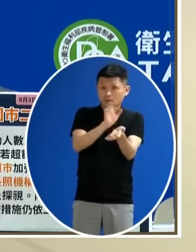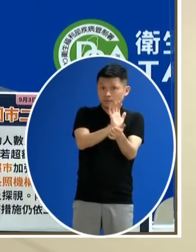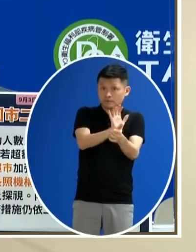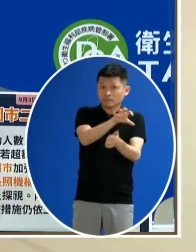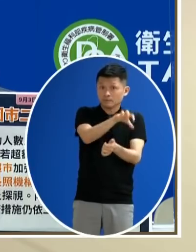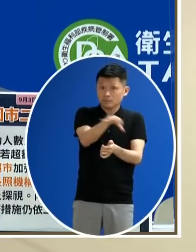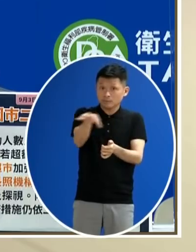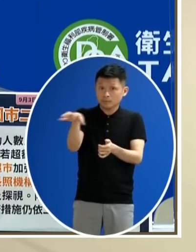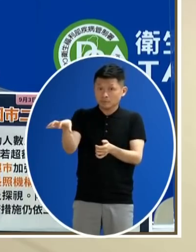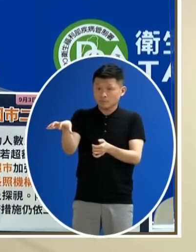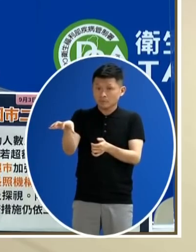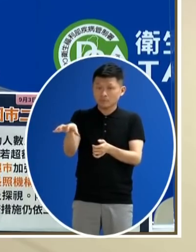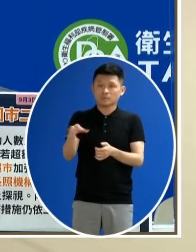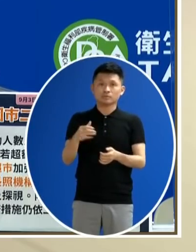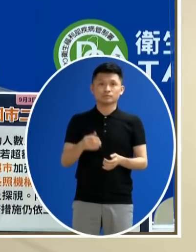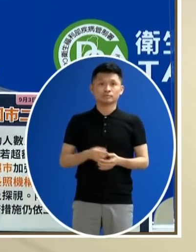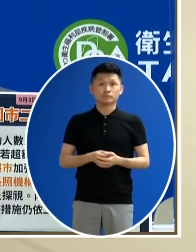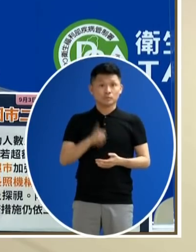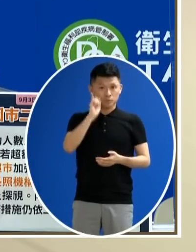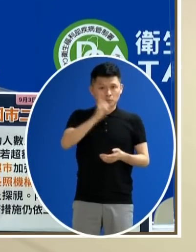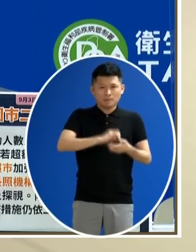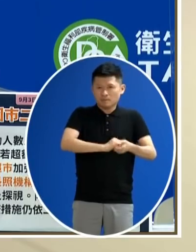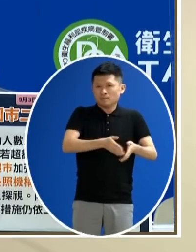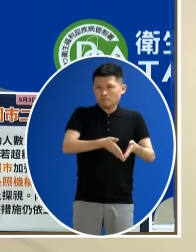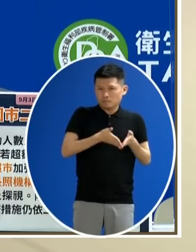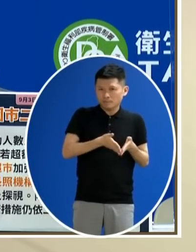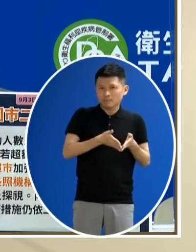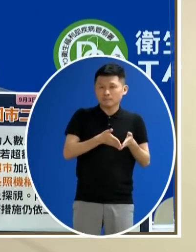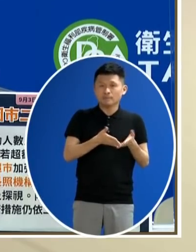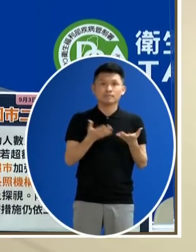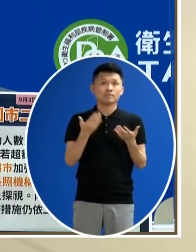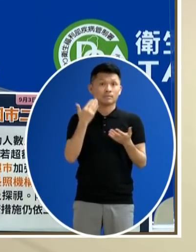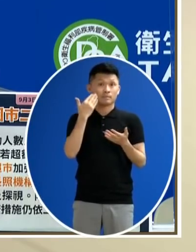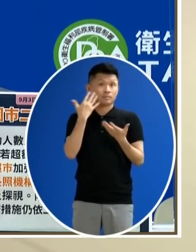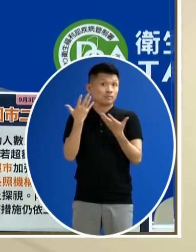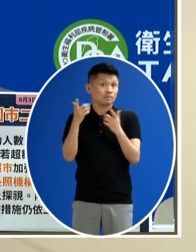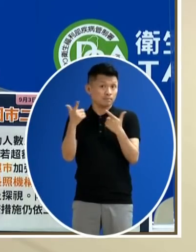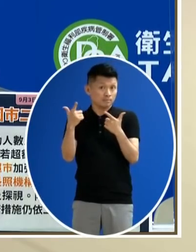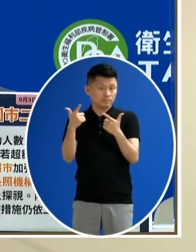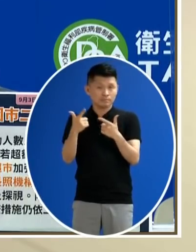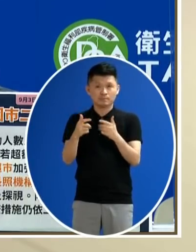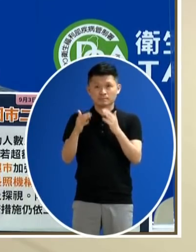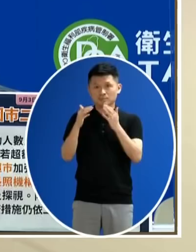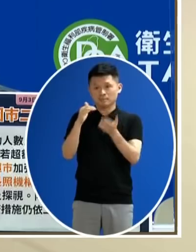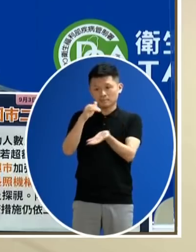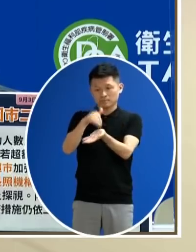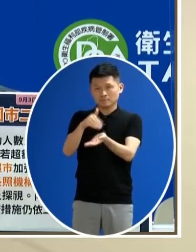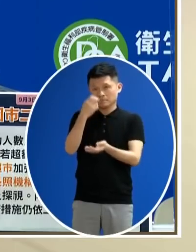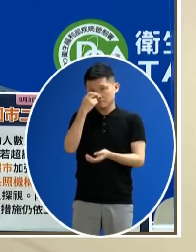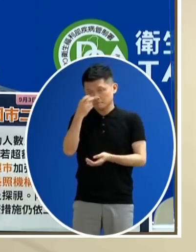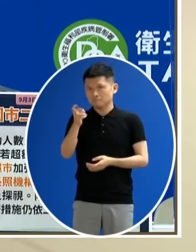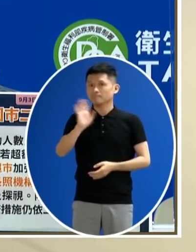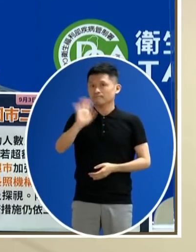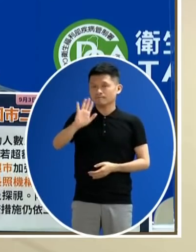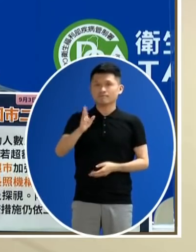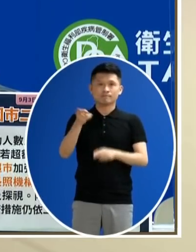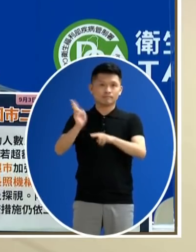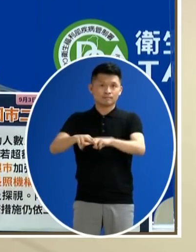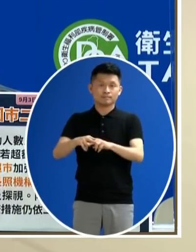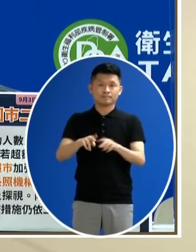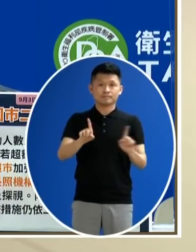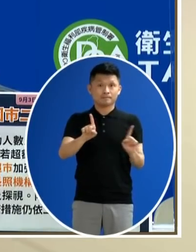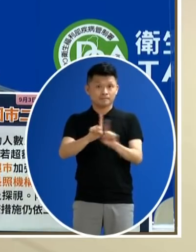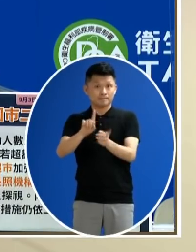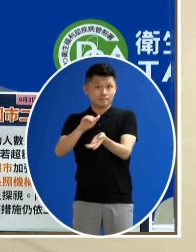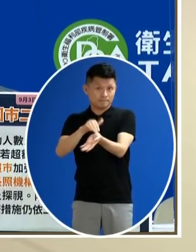关的例外，医院所准许的，那停止开放探病及探视。那陪病及陪伴